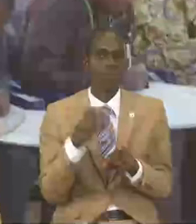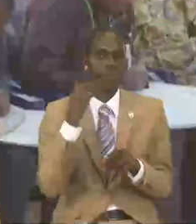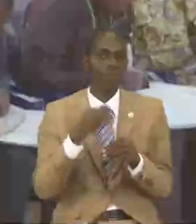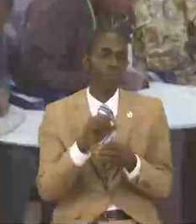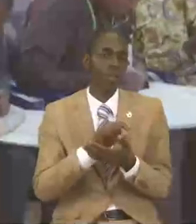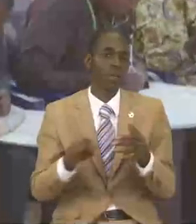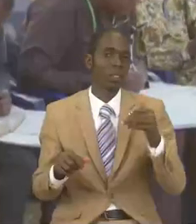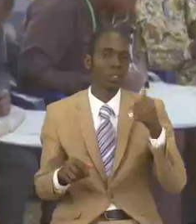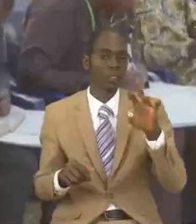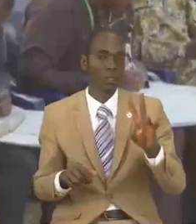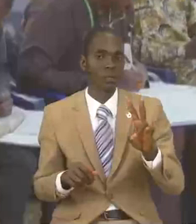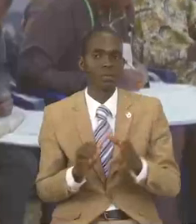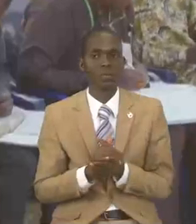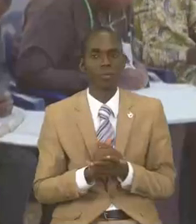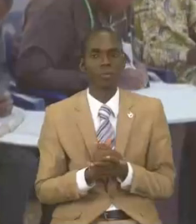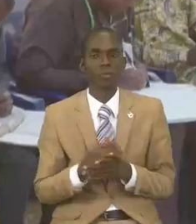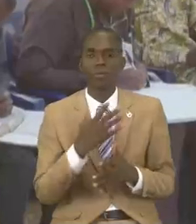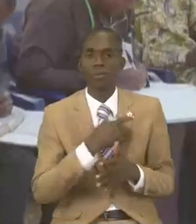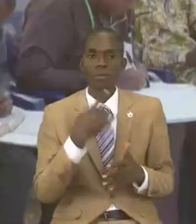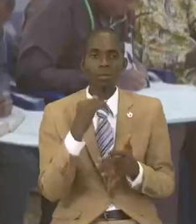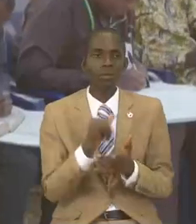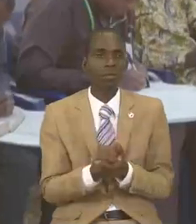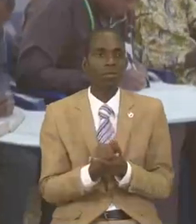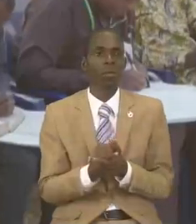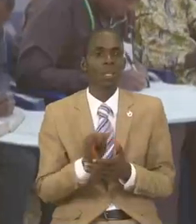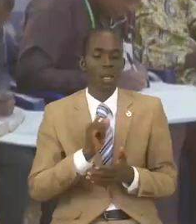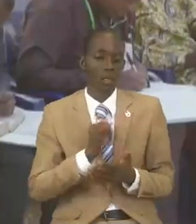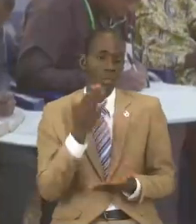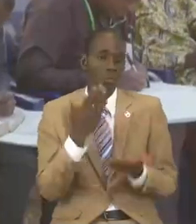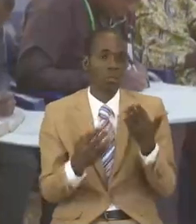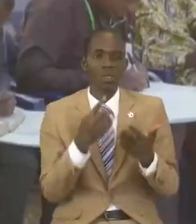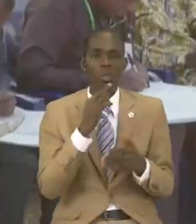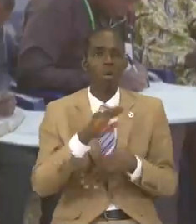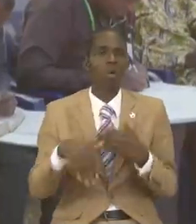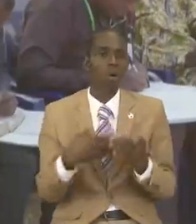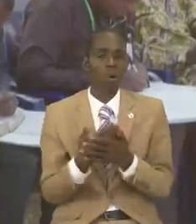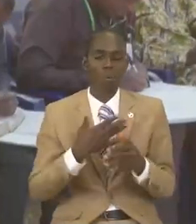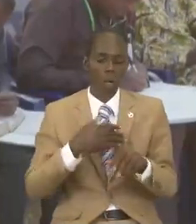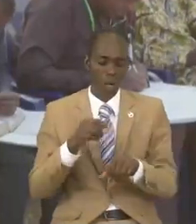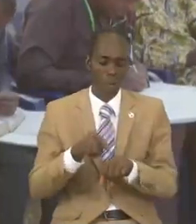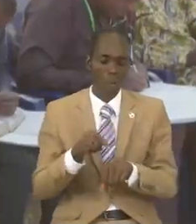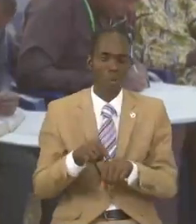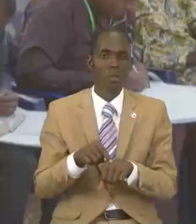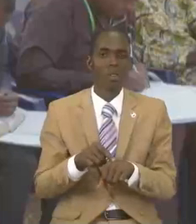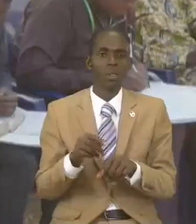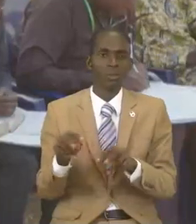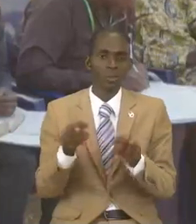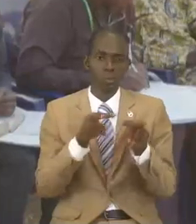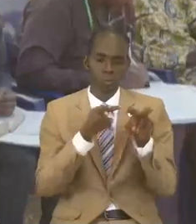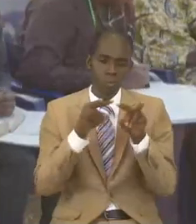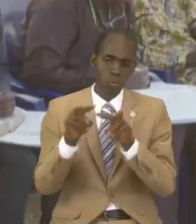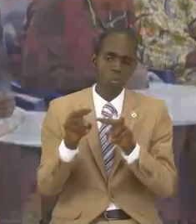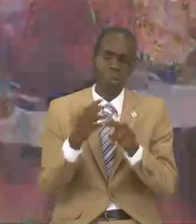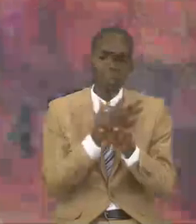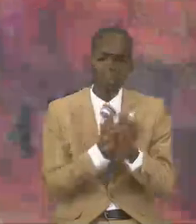18. Je pourrais compter tous mes os. Eux, ils observent, ils